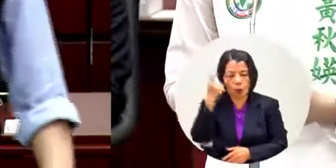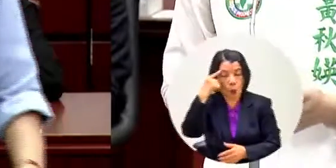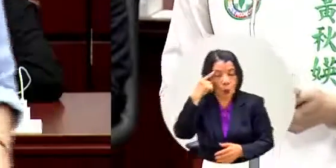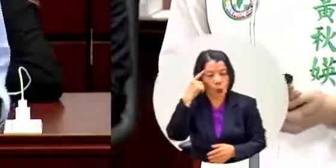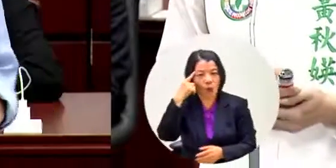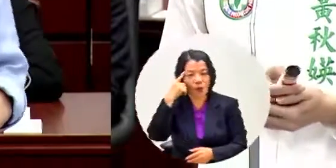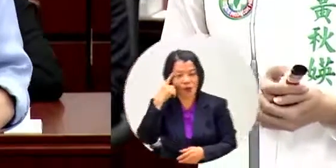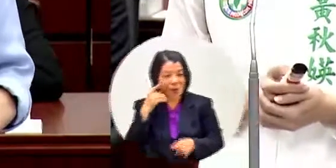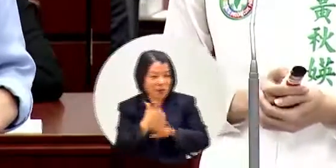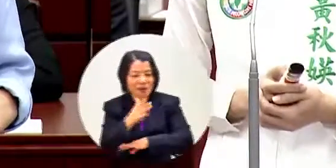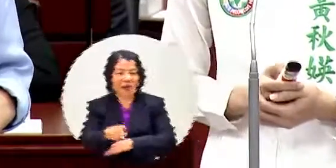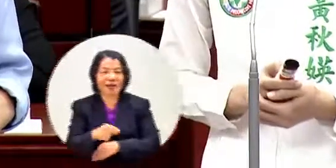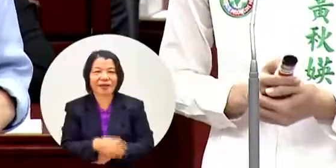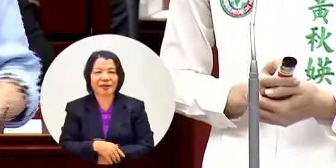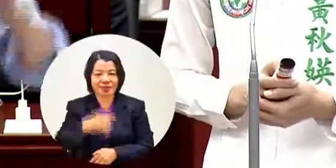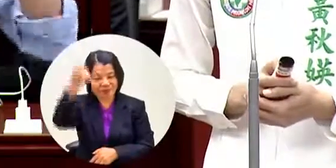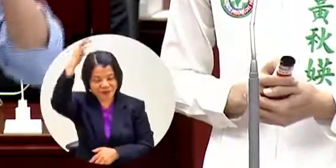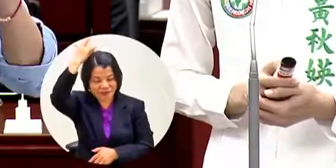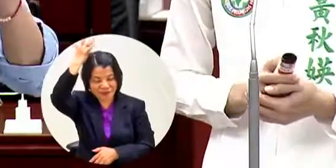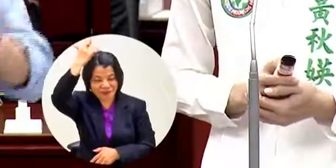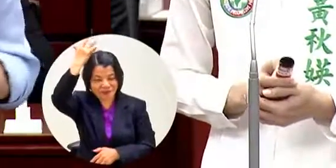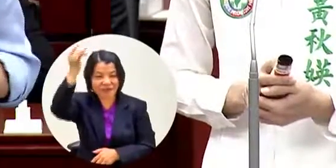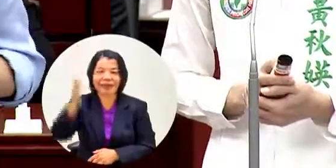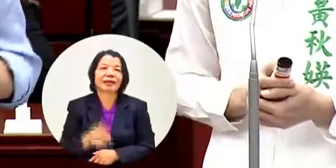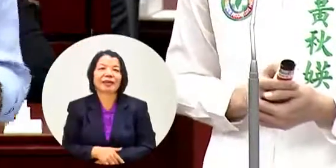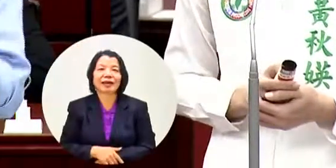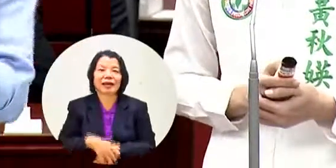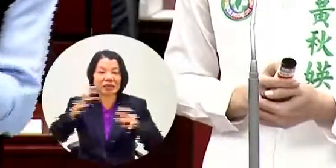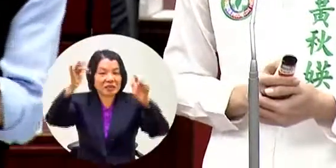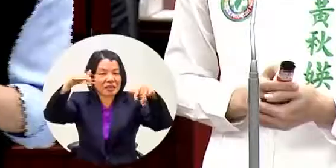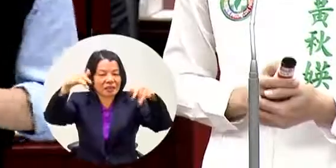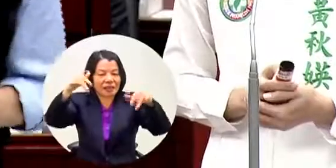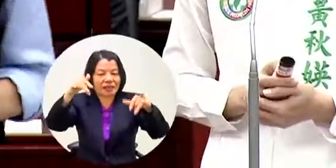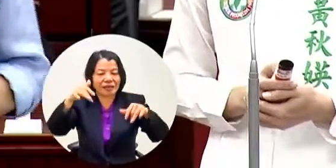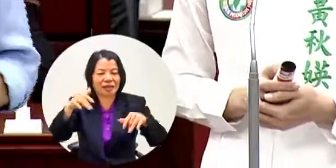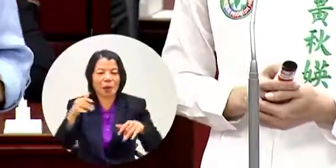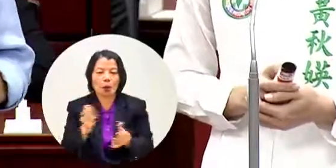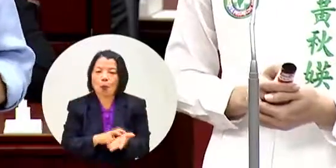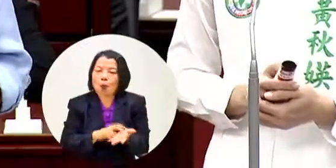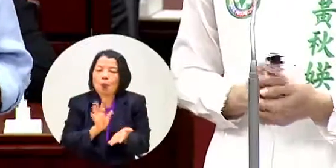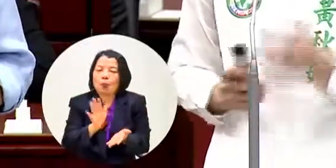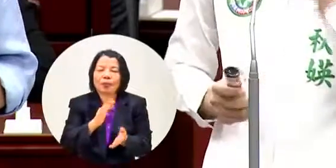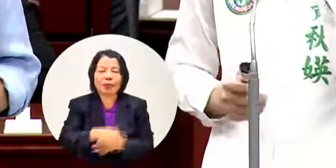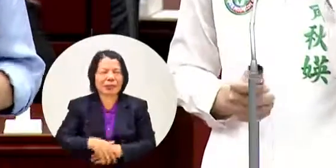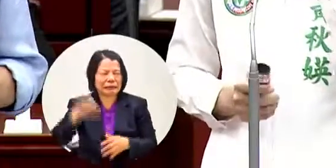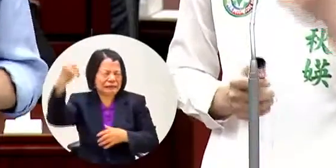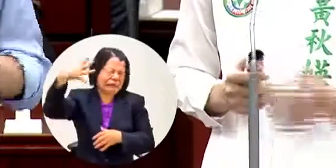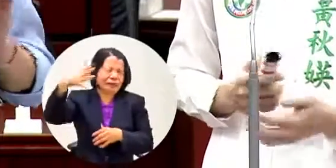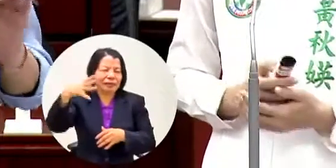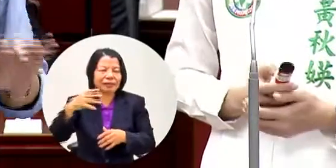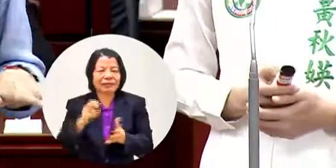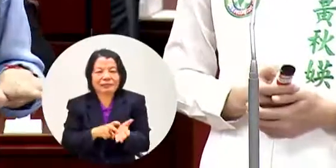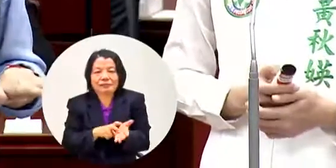将两座的公园开发成共融式的特色公园，并作为北高雄